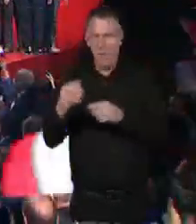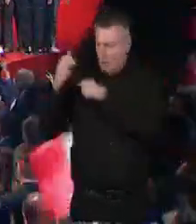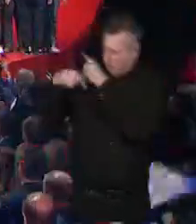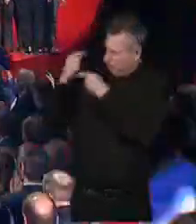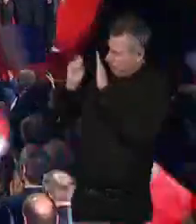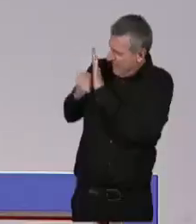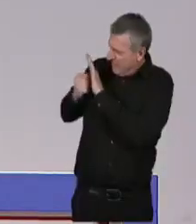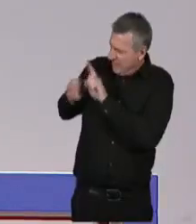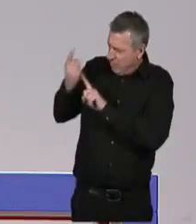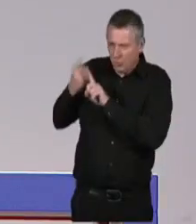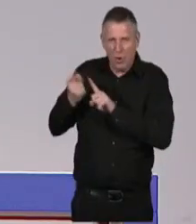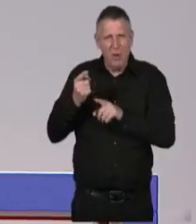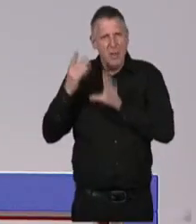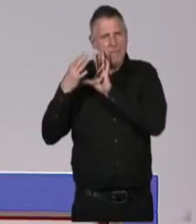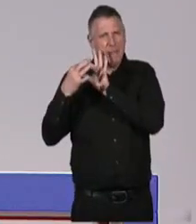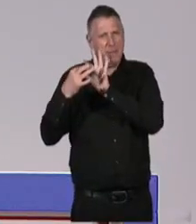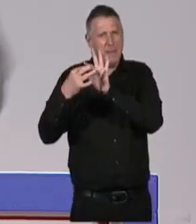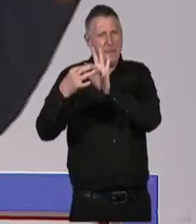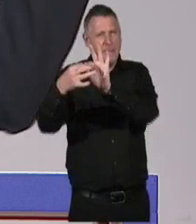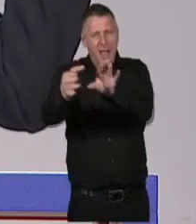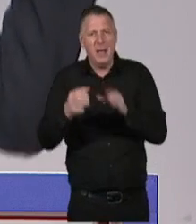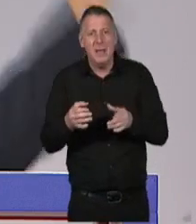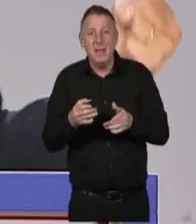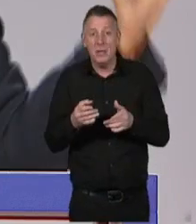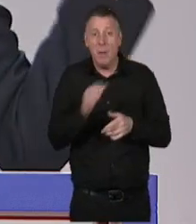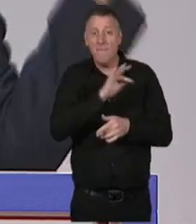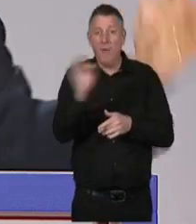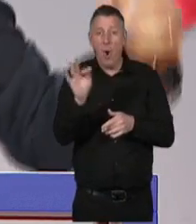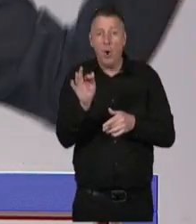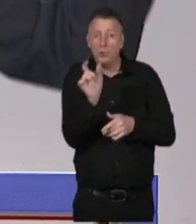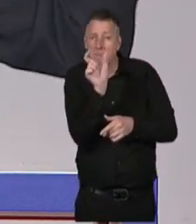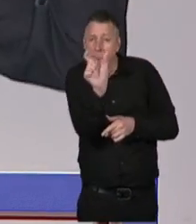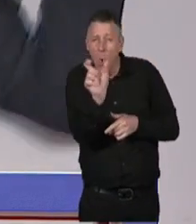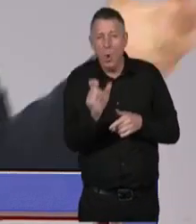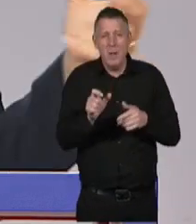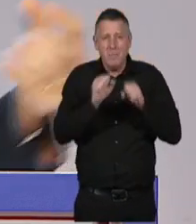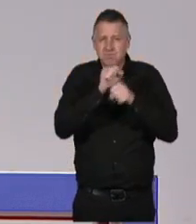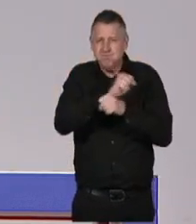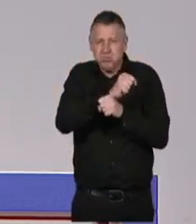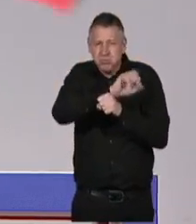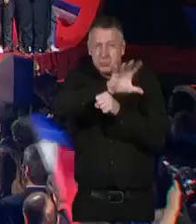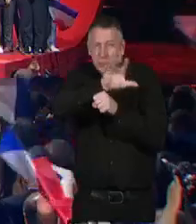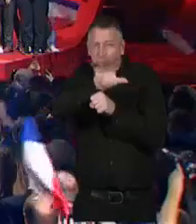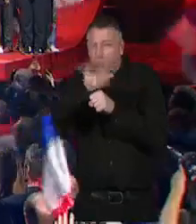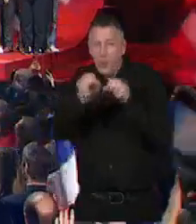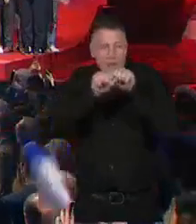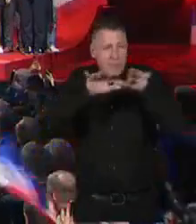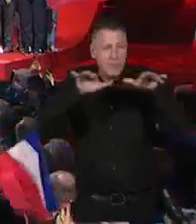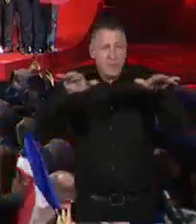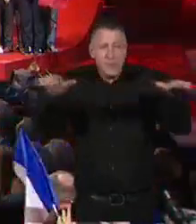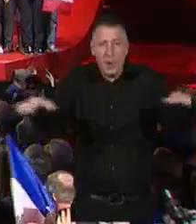épopée. Ce nom de France, je veux qu'il résonne de nouveau, je veux qu'il étonne. Je veux